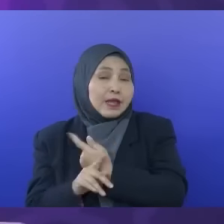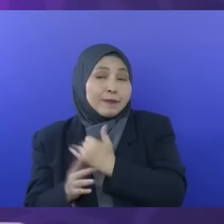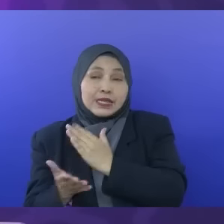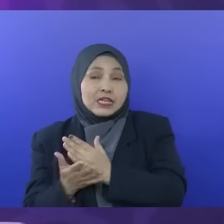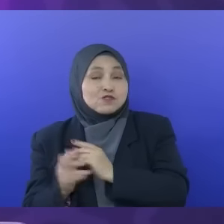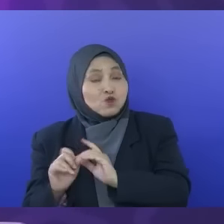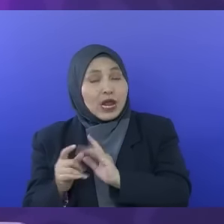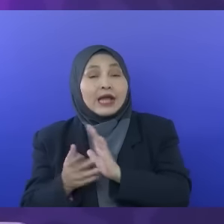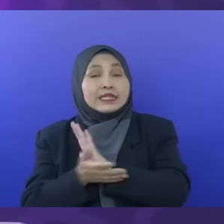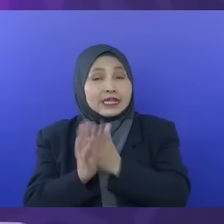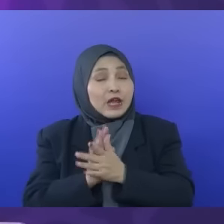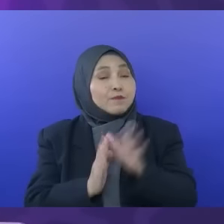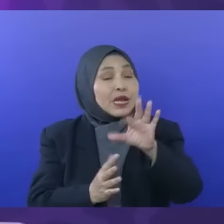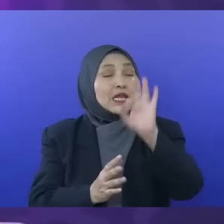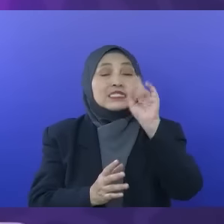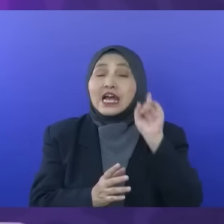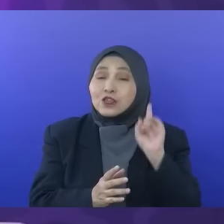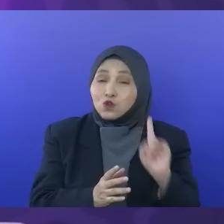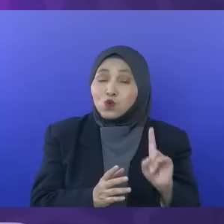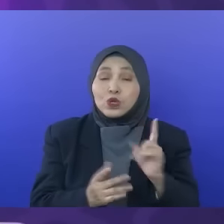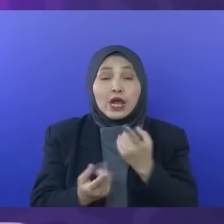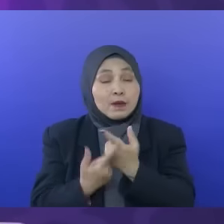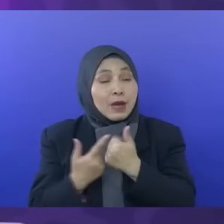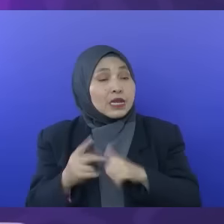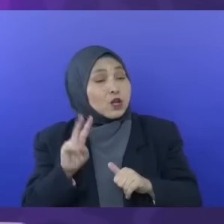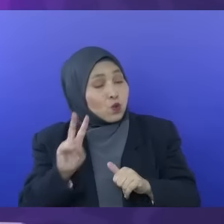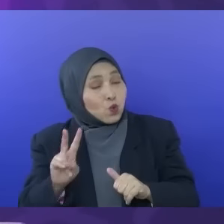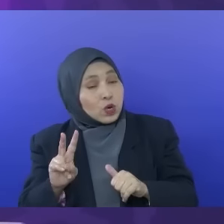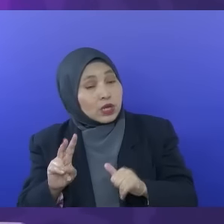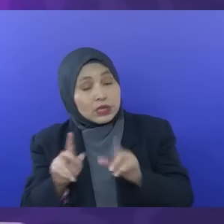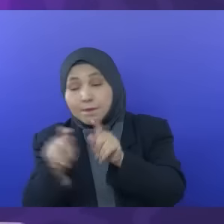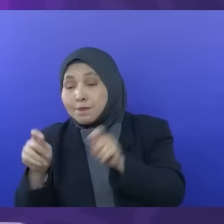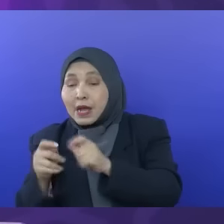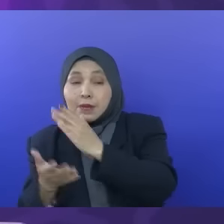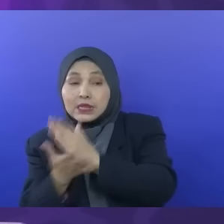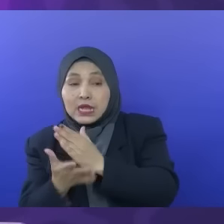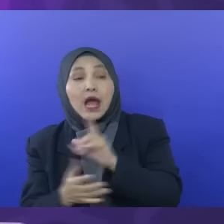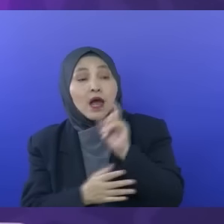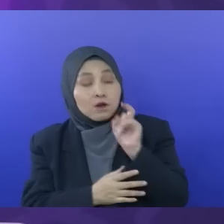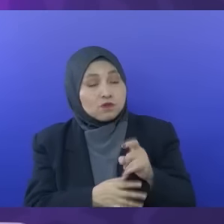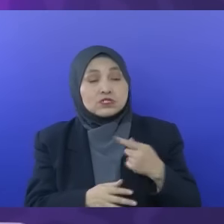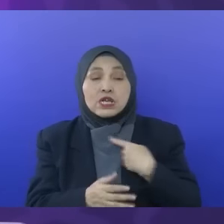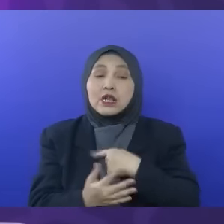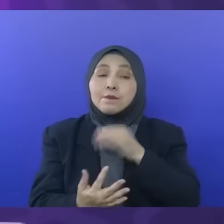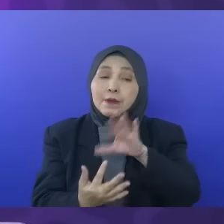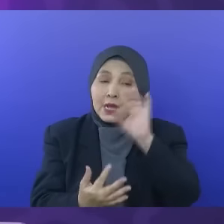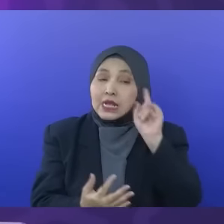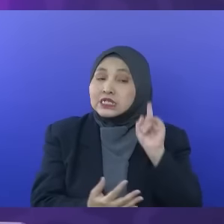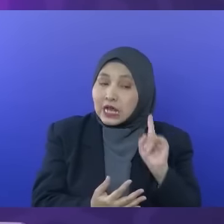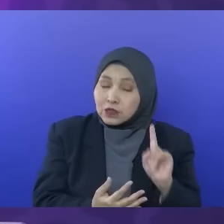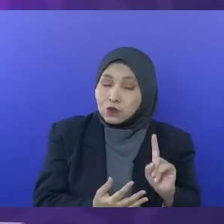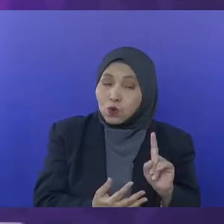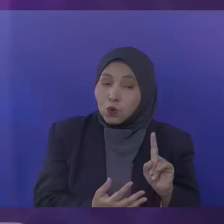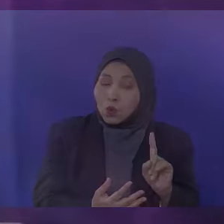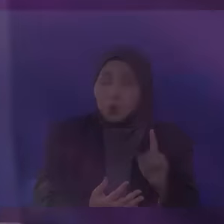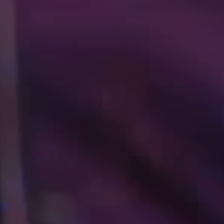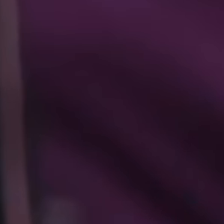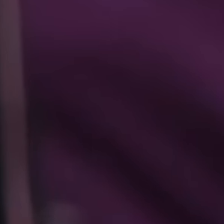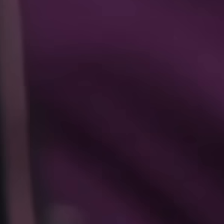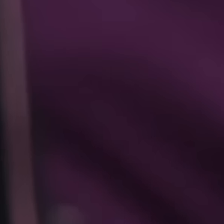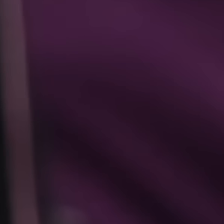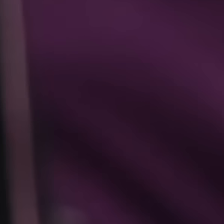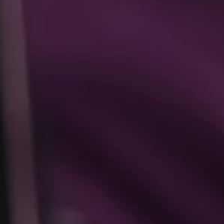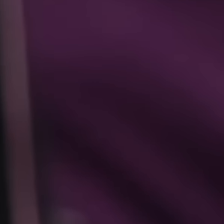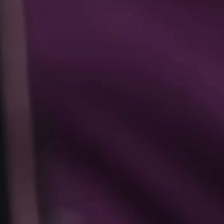Nah ini pilih satu saja salah satu daripada dua wakaf ini ee diharuskan untuk kita memilih salah satu wakaf untuk berhenti